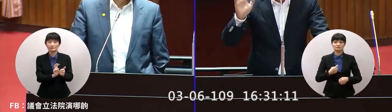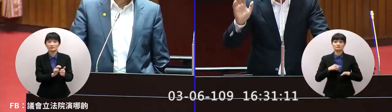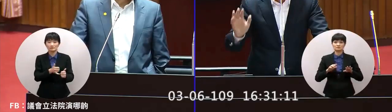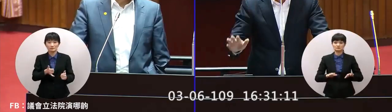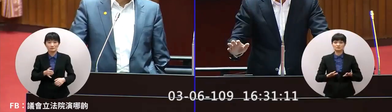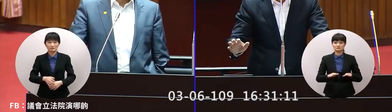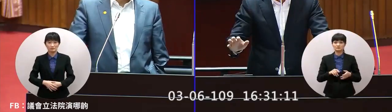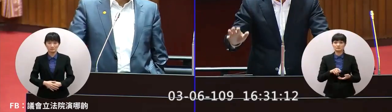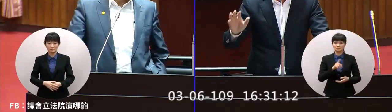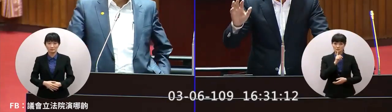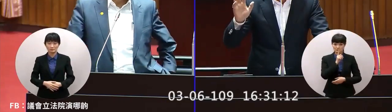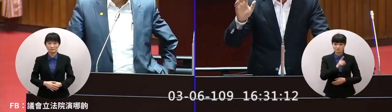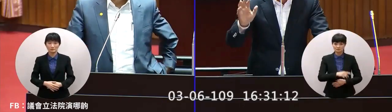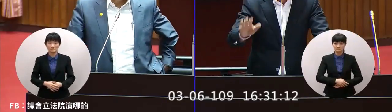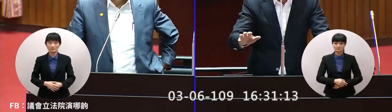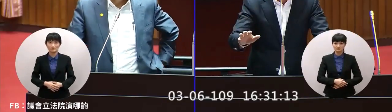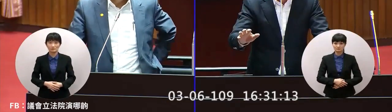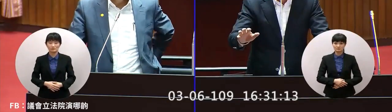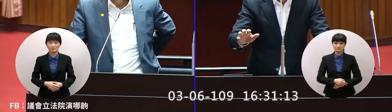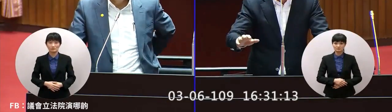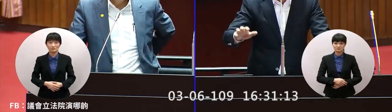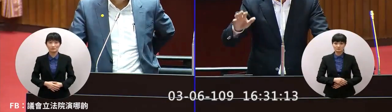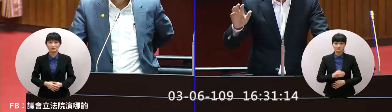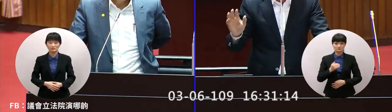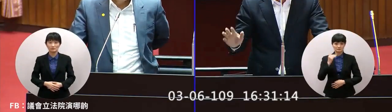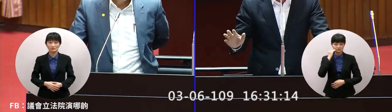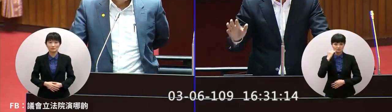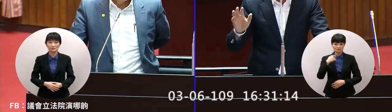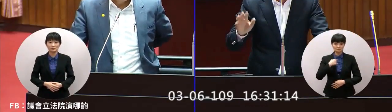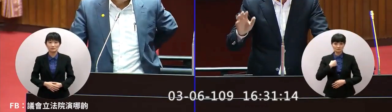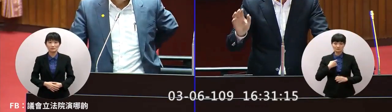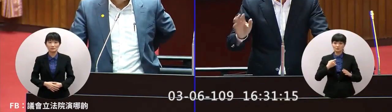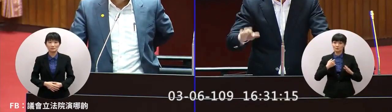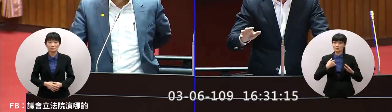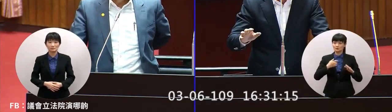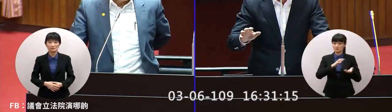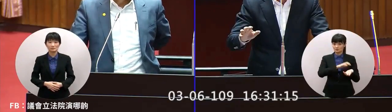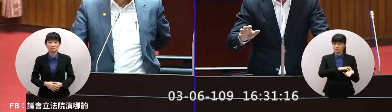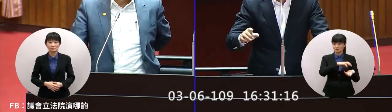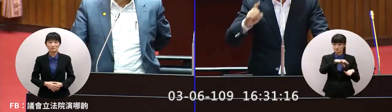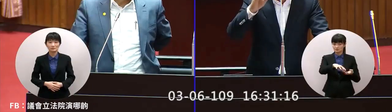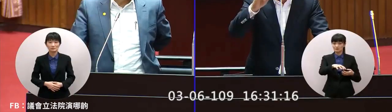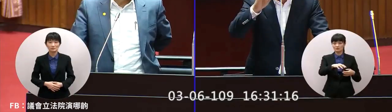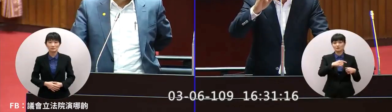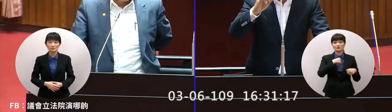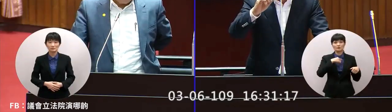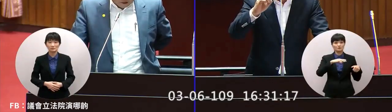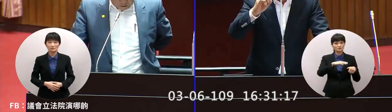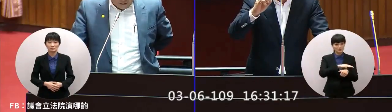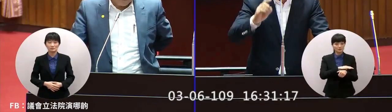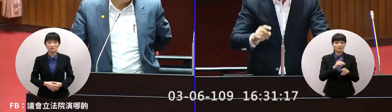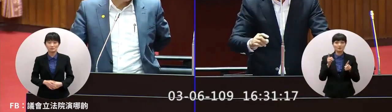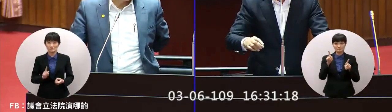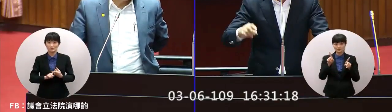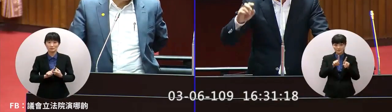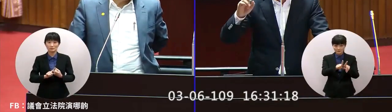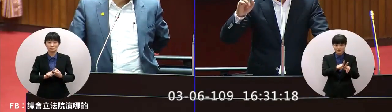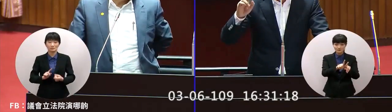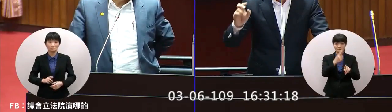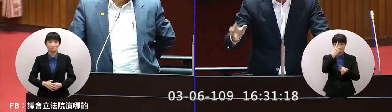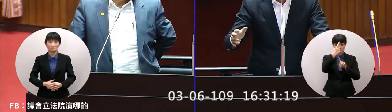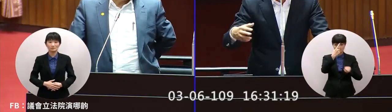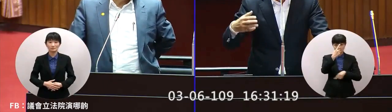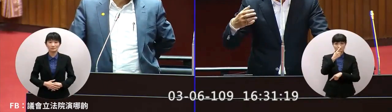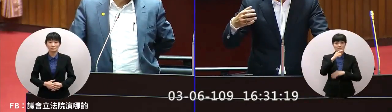我即马是讲长者去医院，啊，伊就一个陪病者嘛，就只限一人嘛， 对 嘛？啊，我